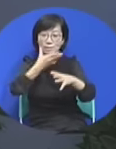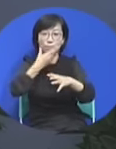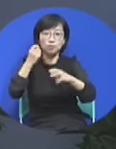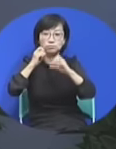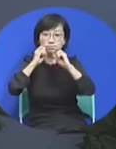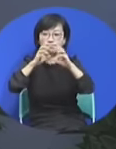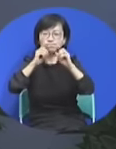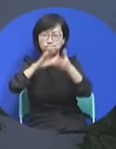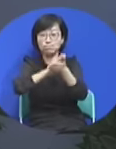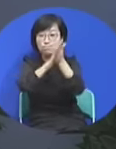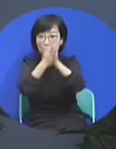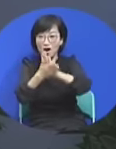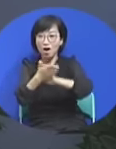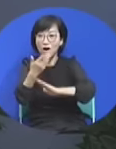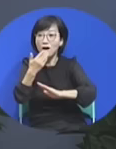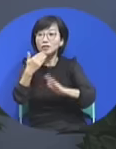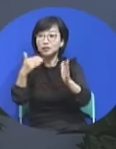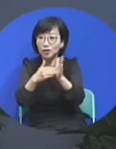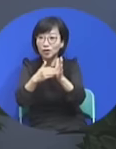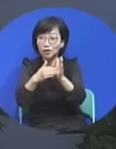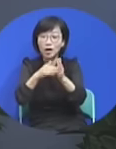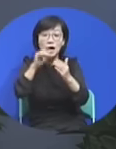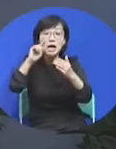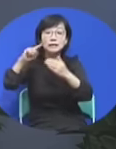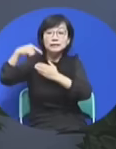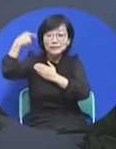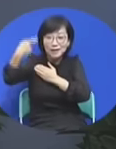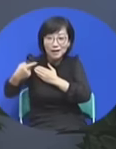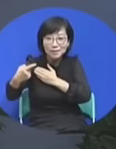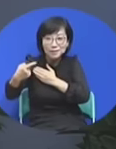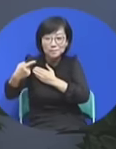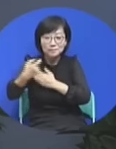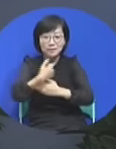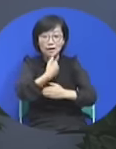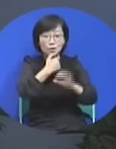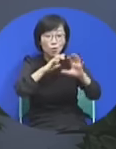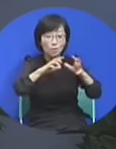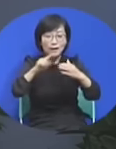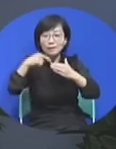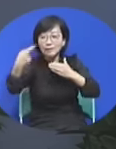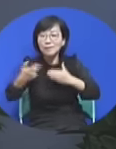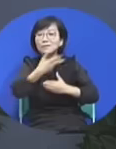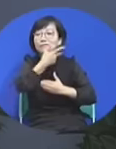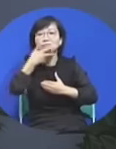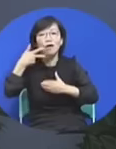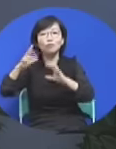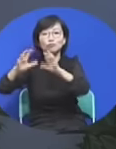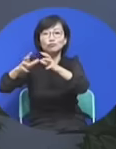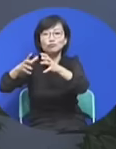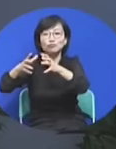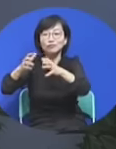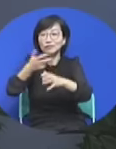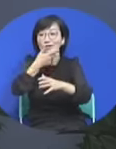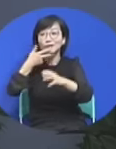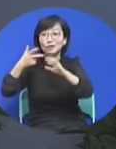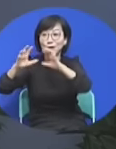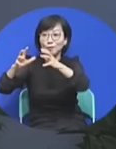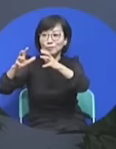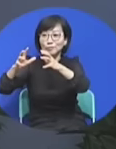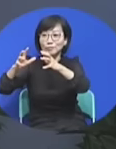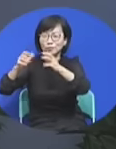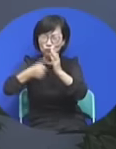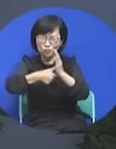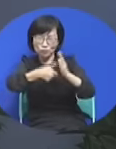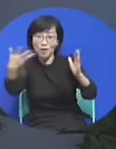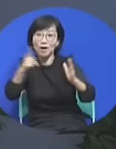torch 영국으로 간 거예요. Go to England. 영국 가니까 얼마만큼 영국을 축복했나면은 대형 제국은 해가 지지 않다 그랬어요.